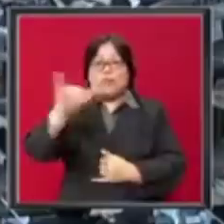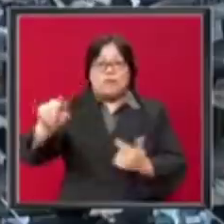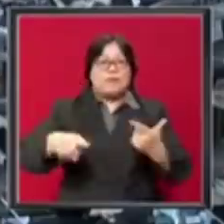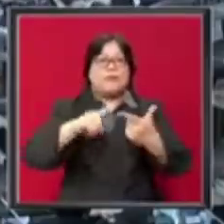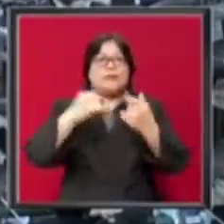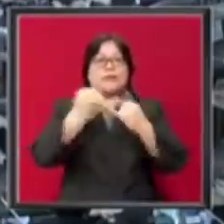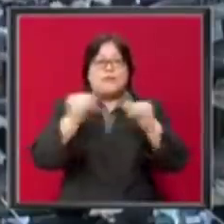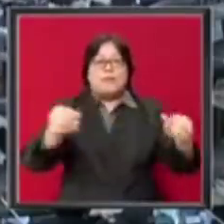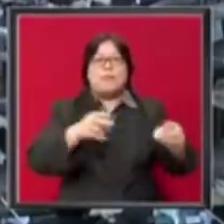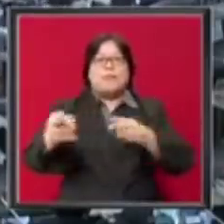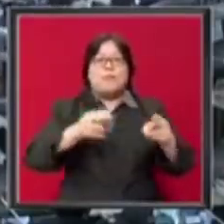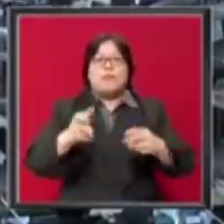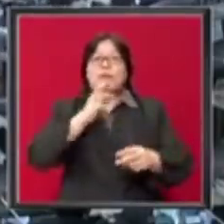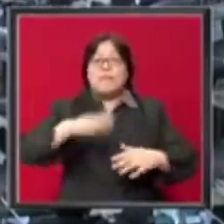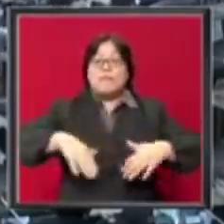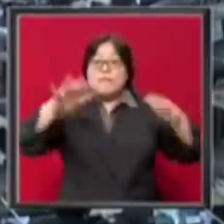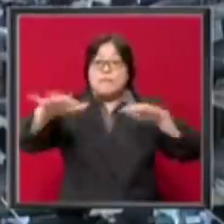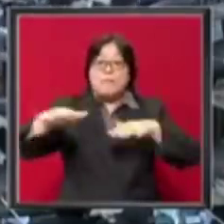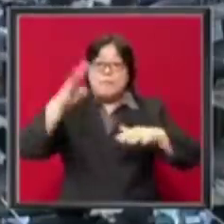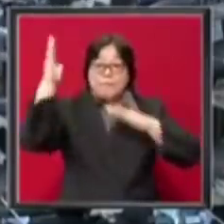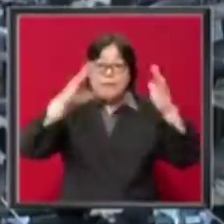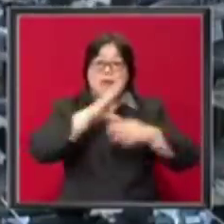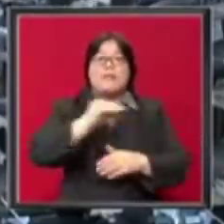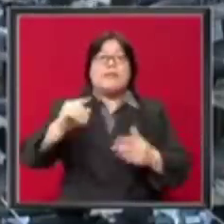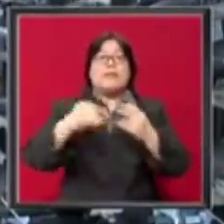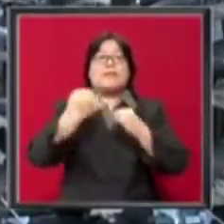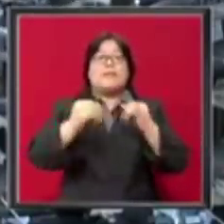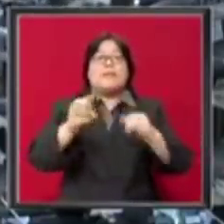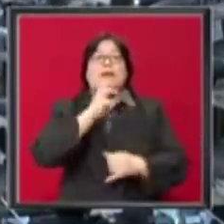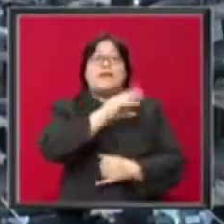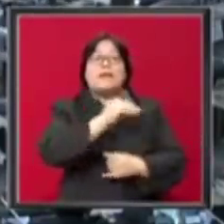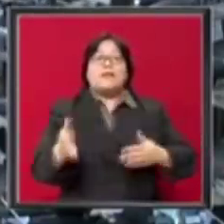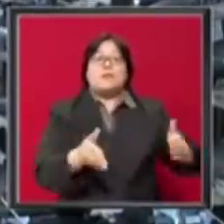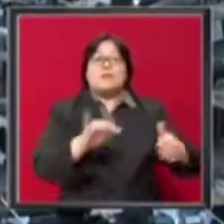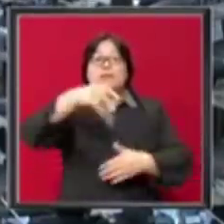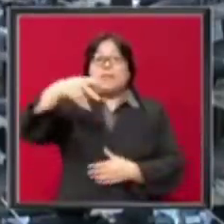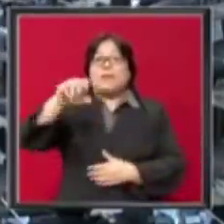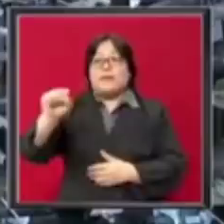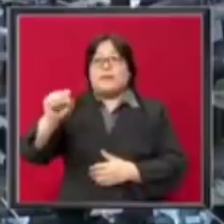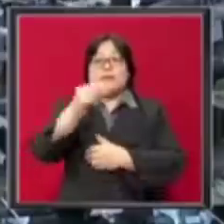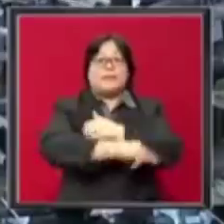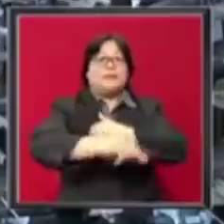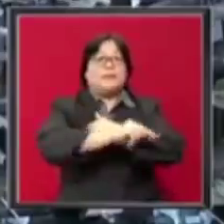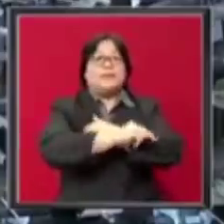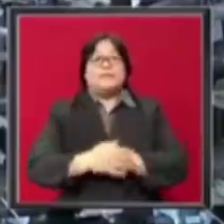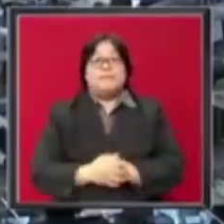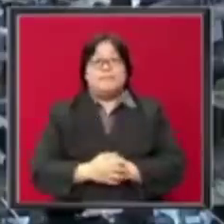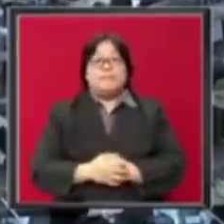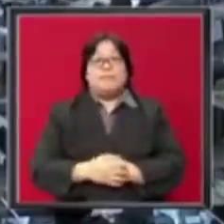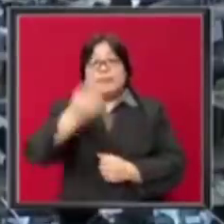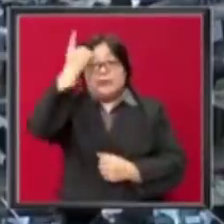AG. AG bagi pada polis. Polis pada AG. AG pada polis, lalai terlepas.